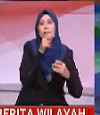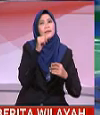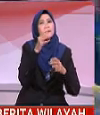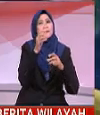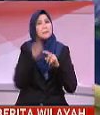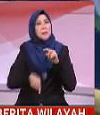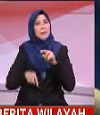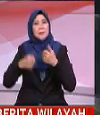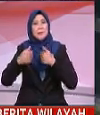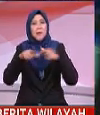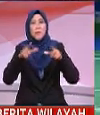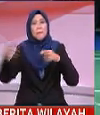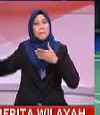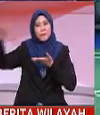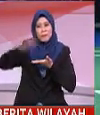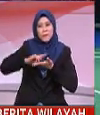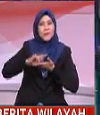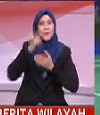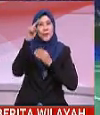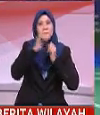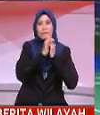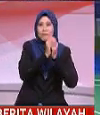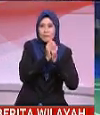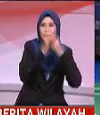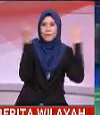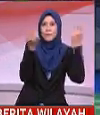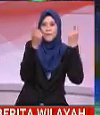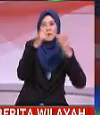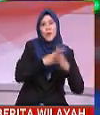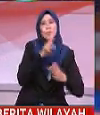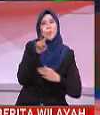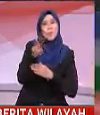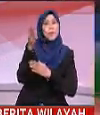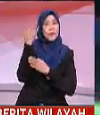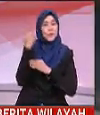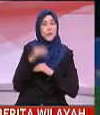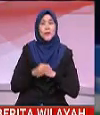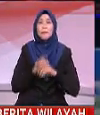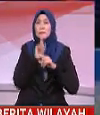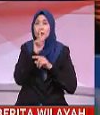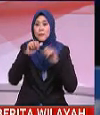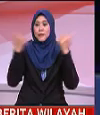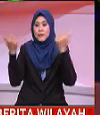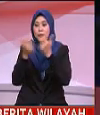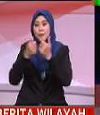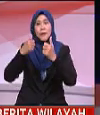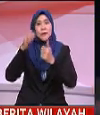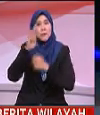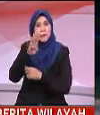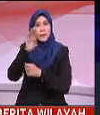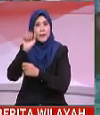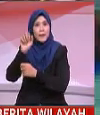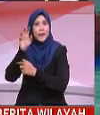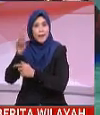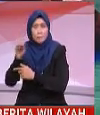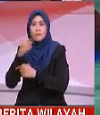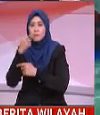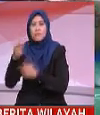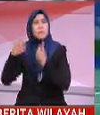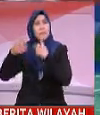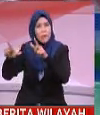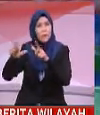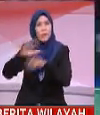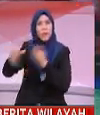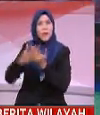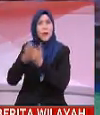mendapat kebenaran untuk pulang menyambut Tahun Baru Cina pada Februari. Sedangkan Persatuan Badminton Malaysia BAM membenarkan